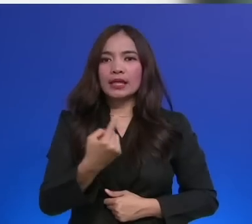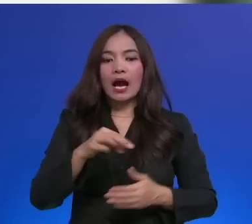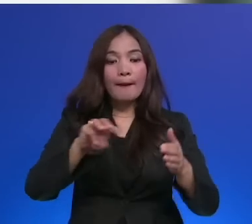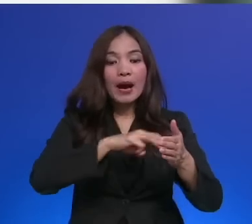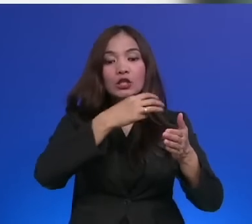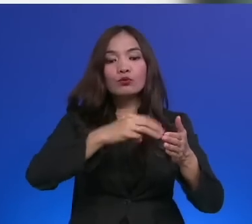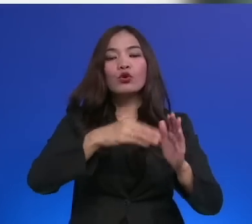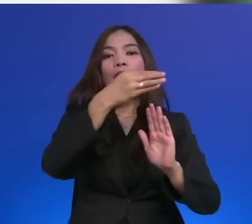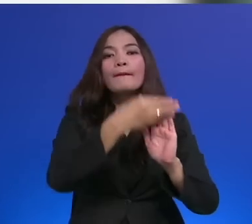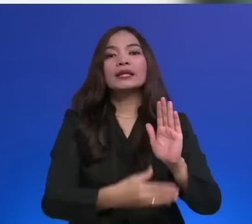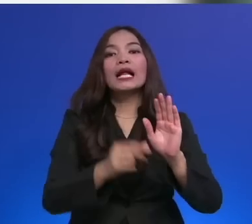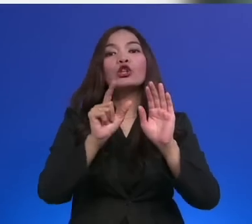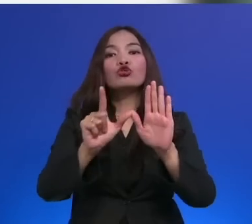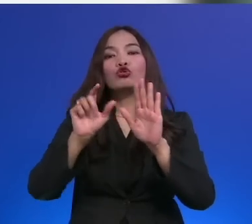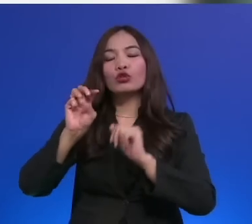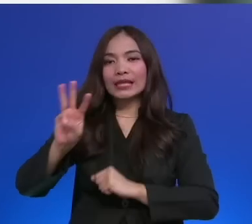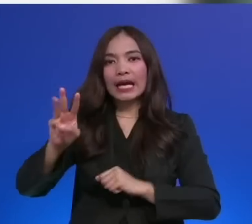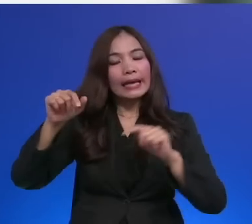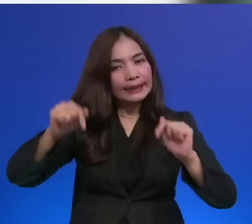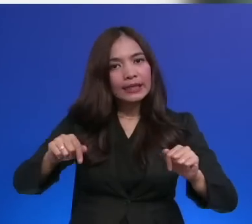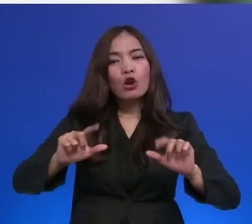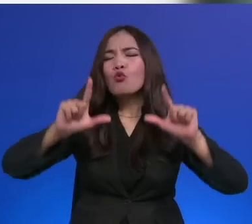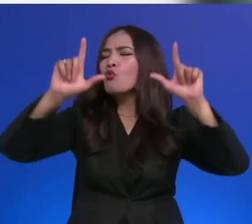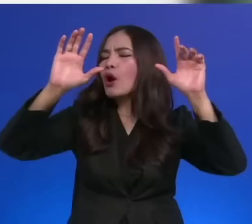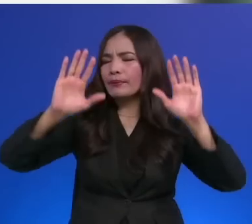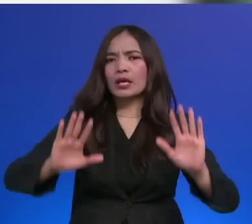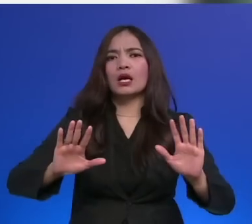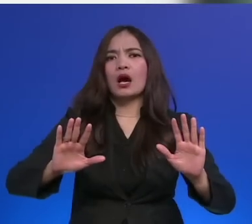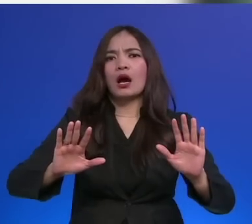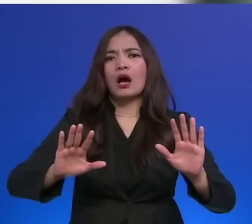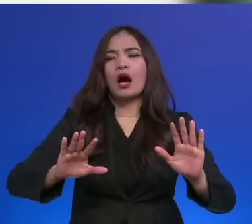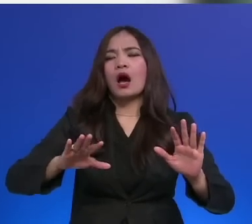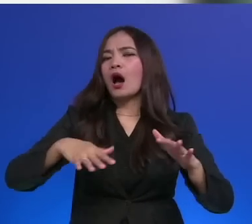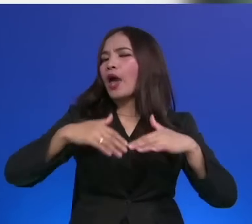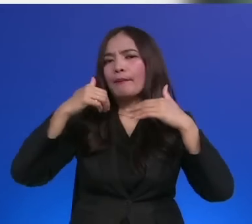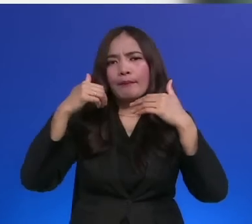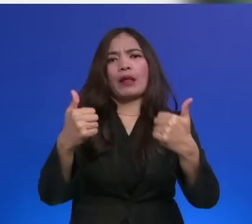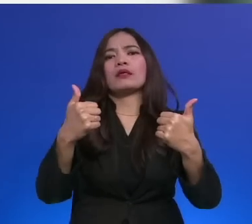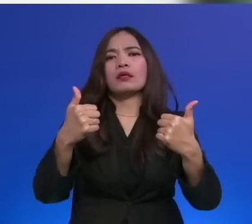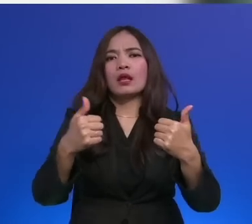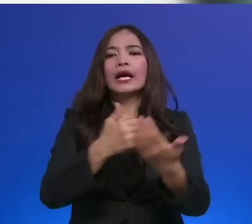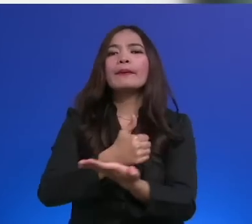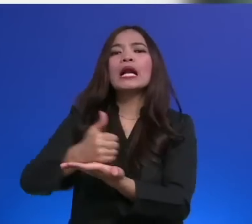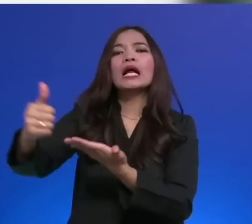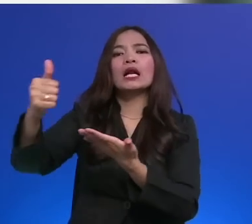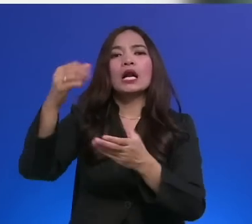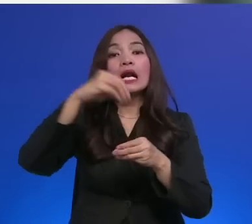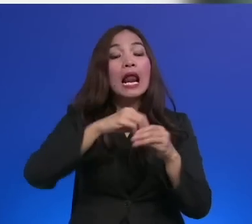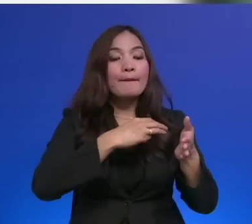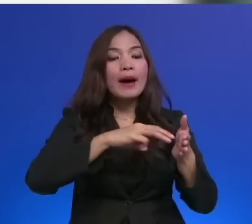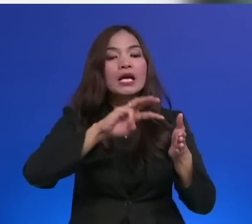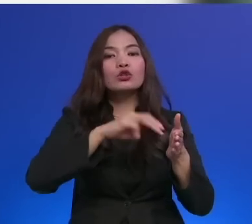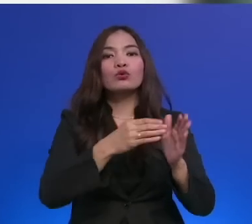pasal 73, ini luar biasa ya. Benar-benar hebat ya kebenaran ini.